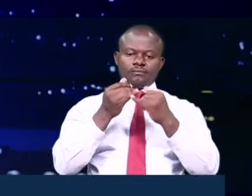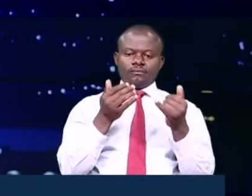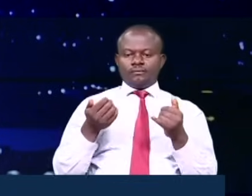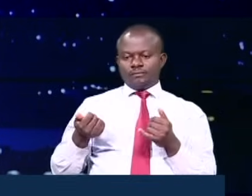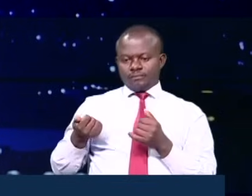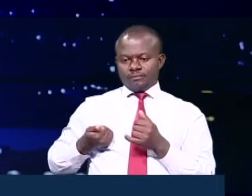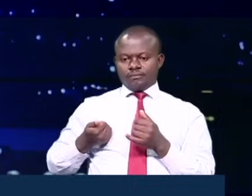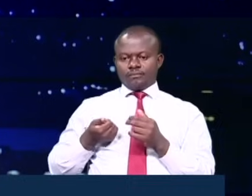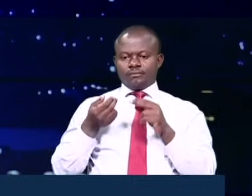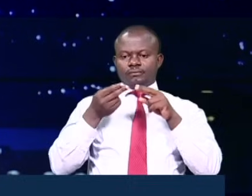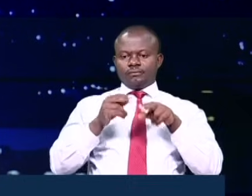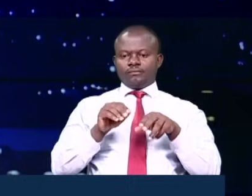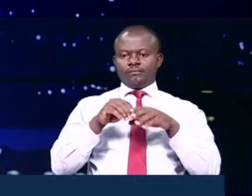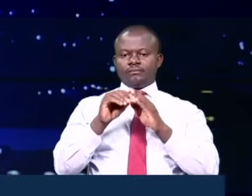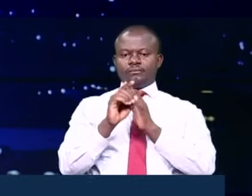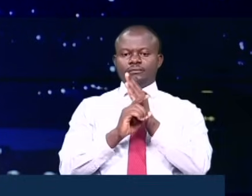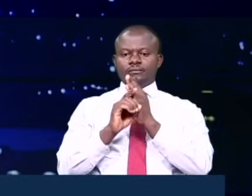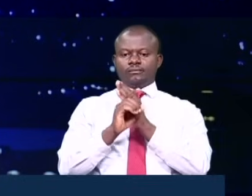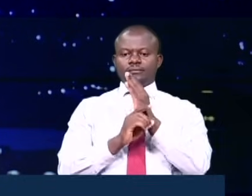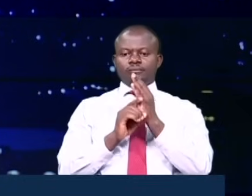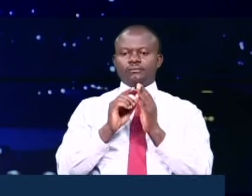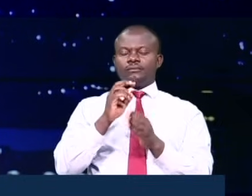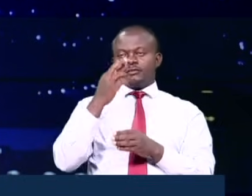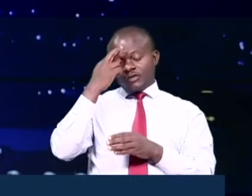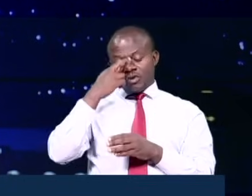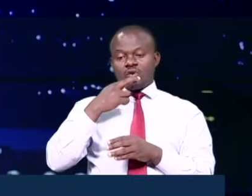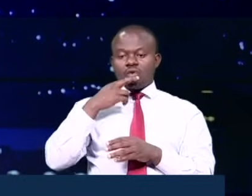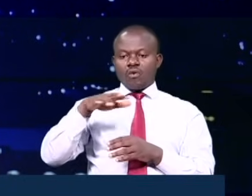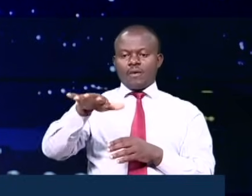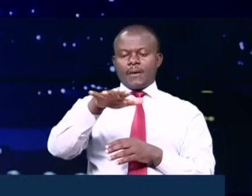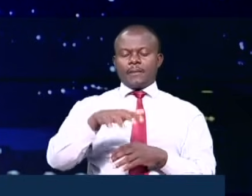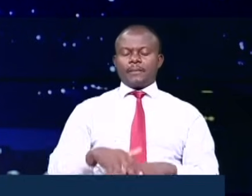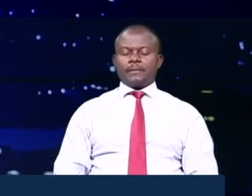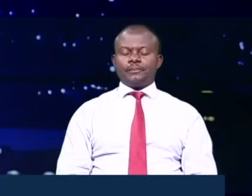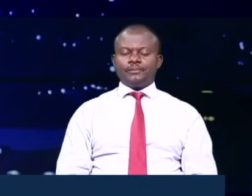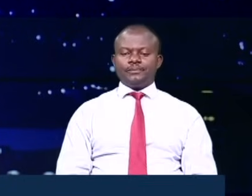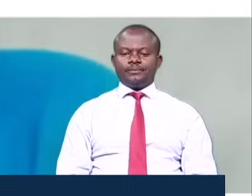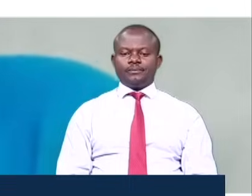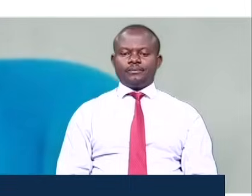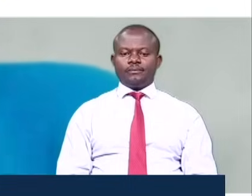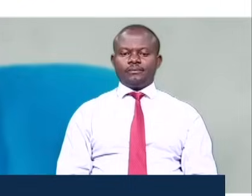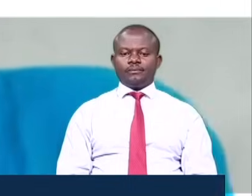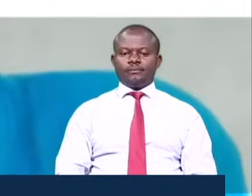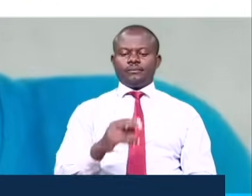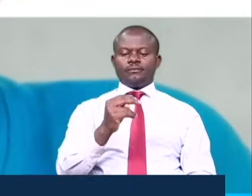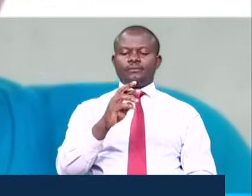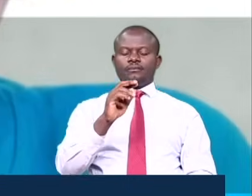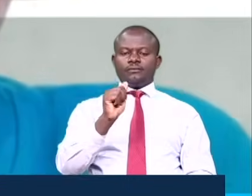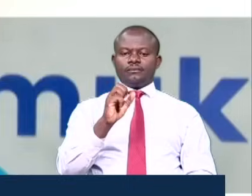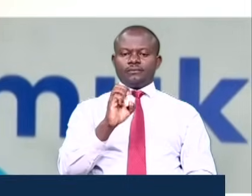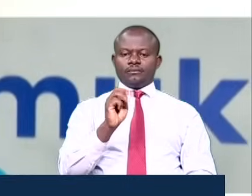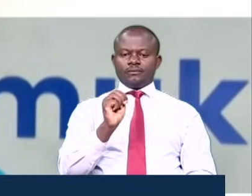w'umukobwa wabereye mu karere ka Ruhango. Consolate Kamagasho. Nyiracumi Jane ufite